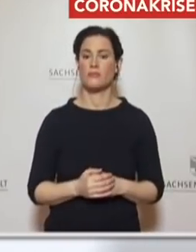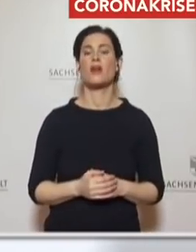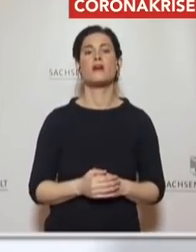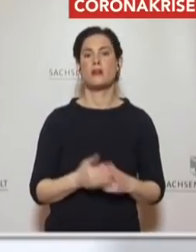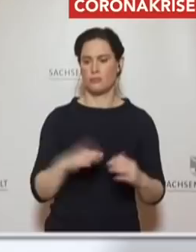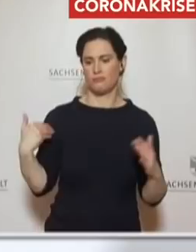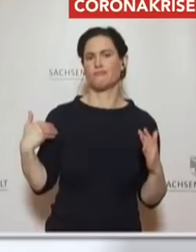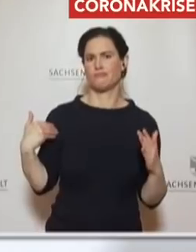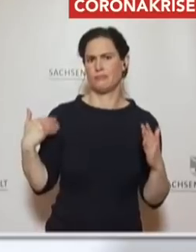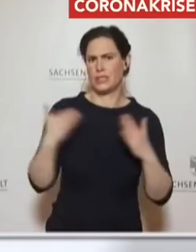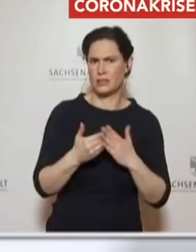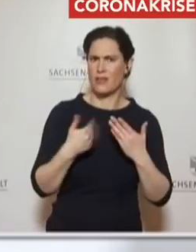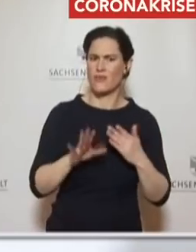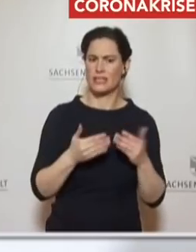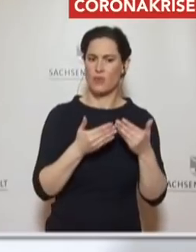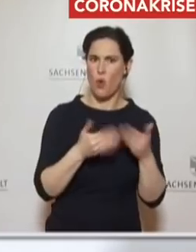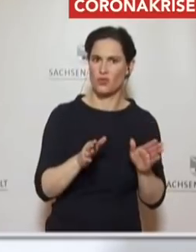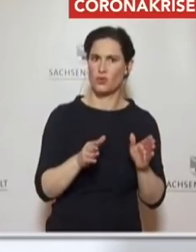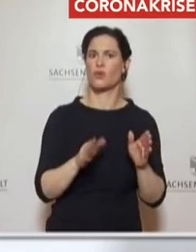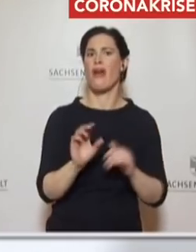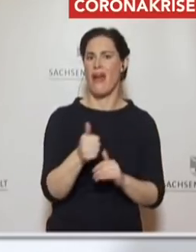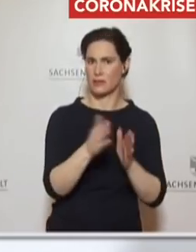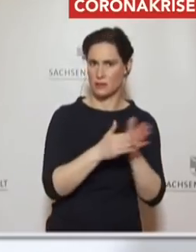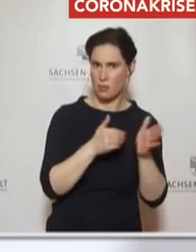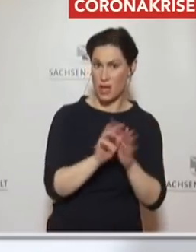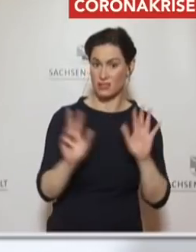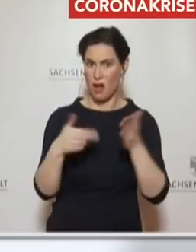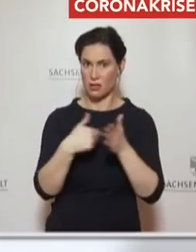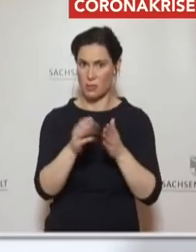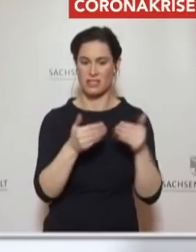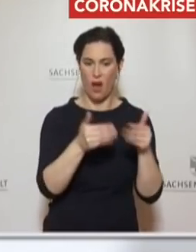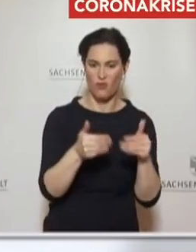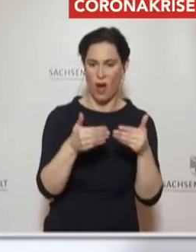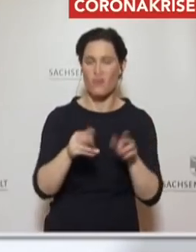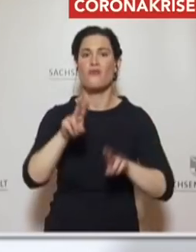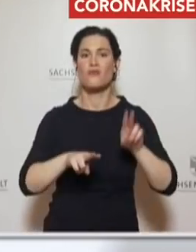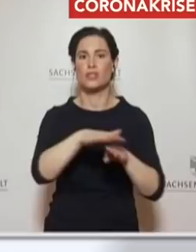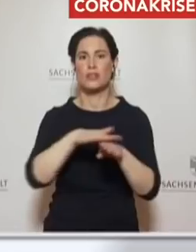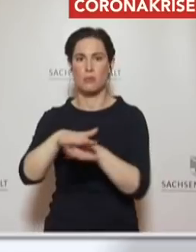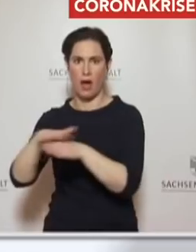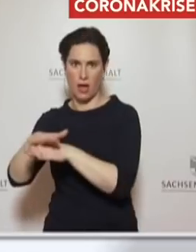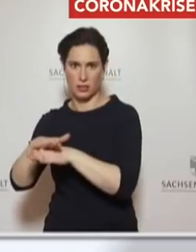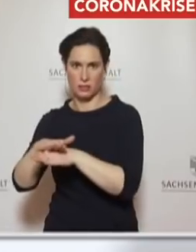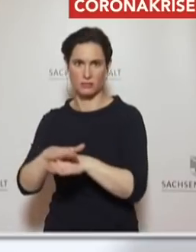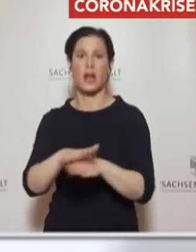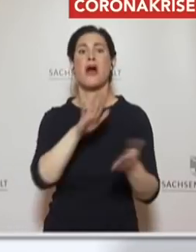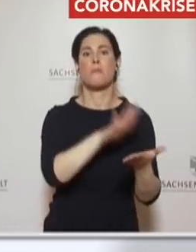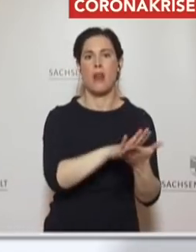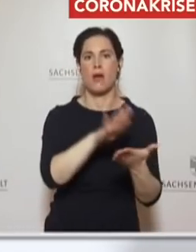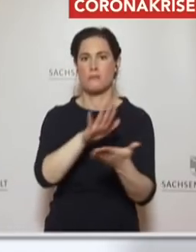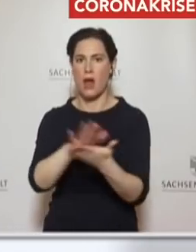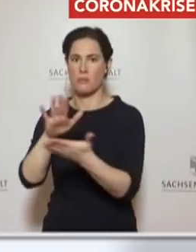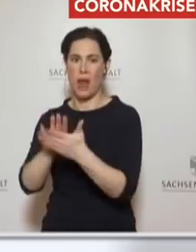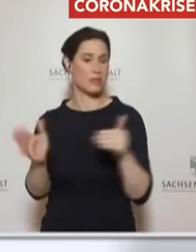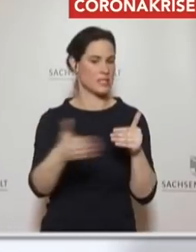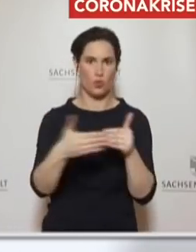Öffnungsschritte, die wir getätigt haben zum 1. März und zum 8. März hin, bleiben weiterhin aufrechterhalten.